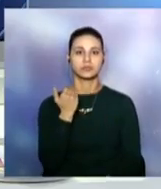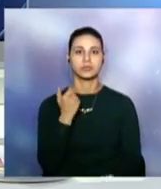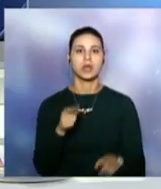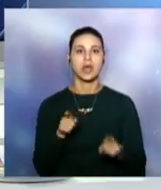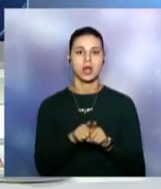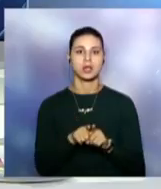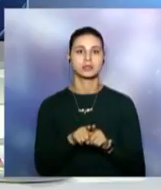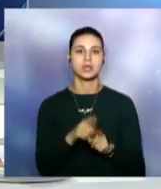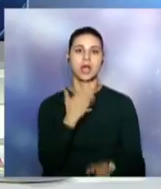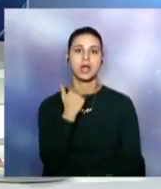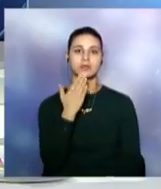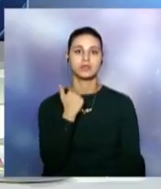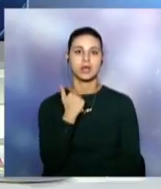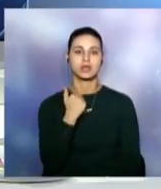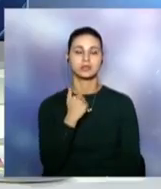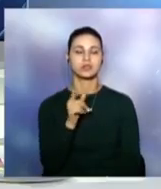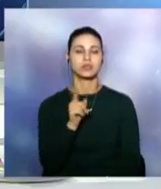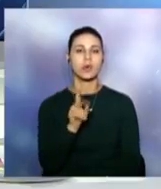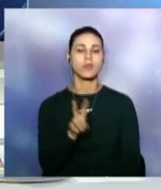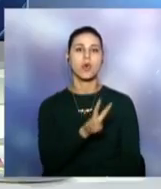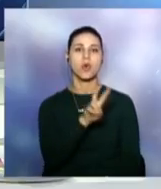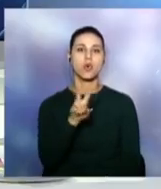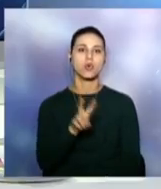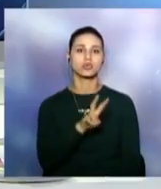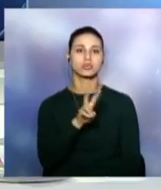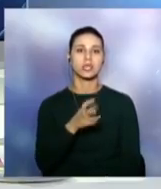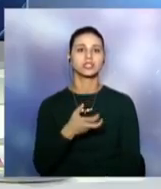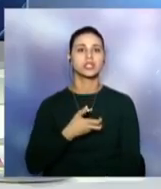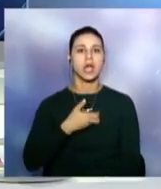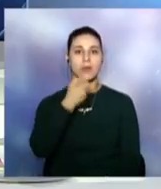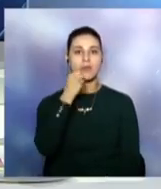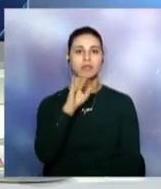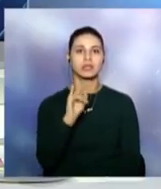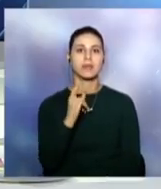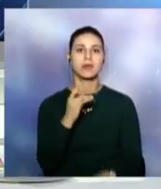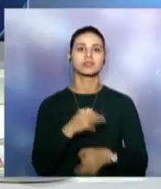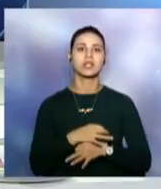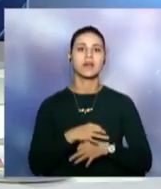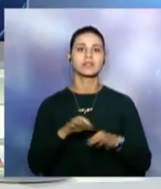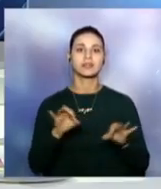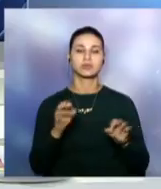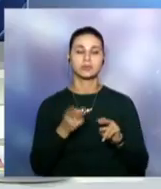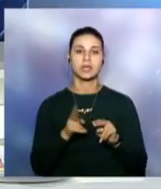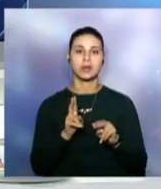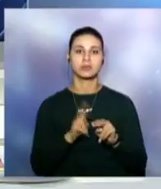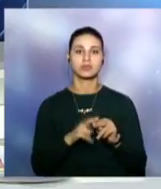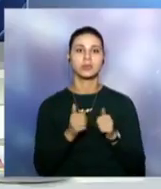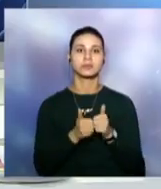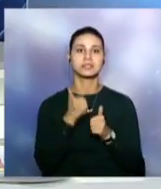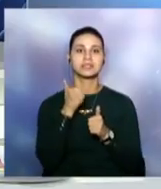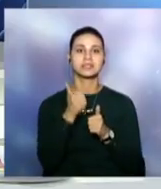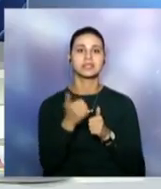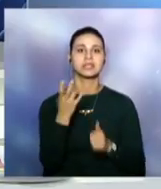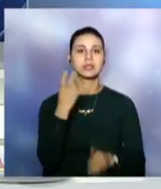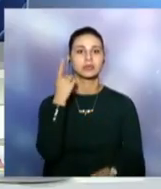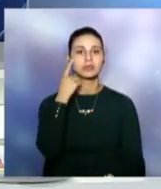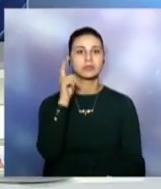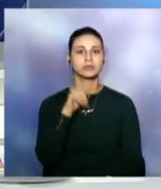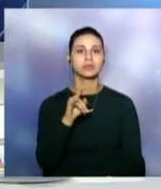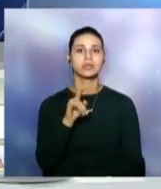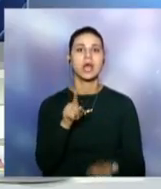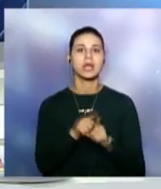ასე ადვილად მოსახერხებელი, რომ ორ საათში ამოვიღოთ ეს სხეული და ბავშვი გავათავისუფლოთ, ამიტომ წინასწარ გავითვალისწინოთ, რომ